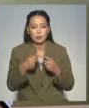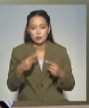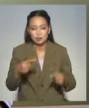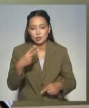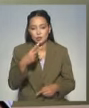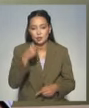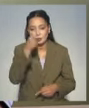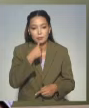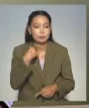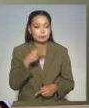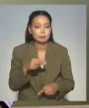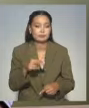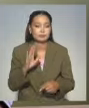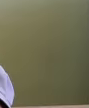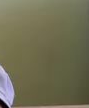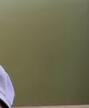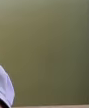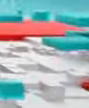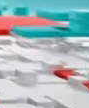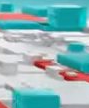жылға соттау жазасы қарастырылған.